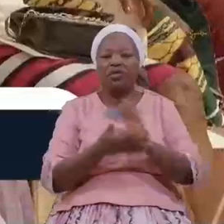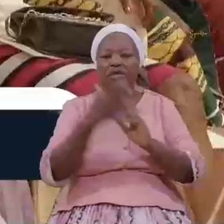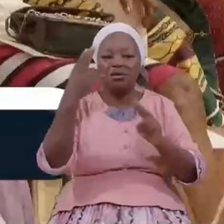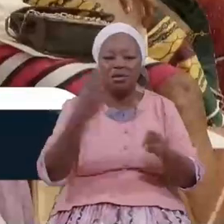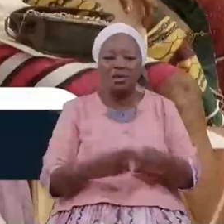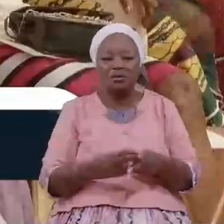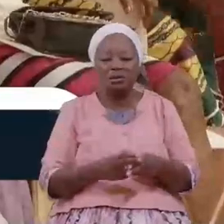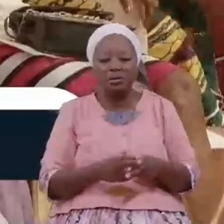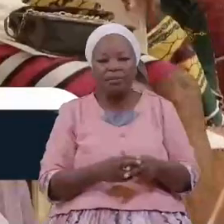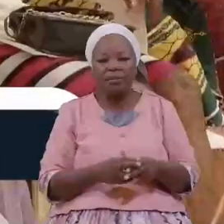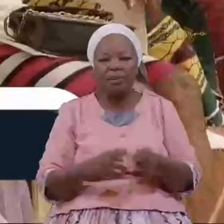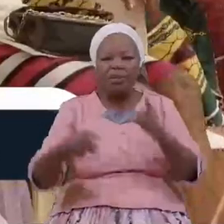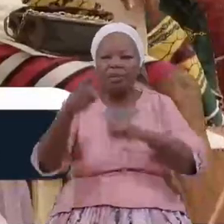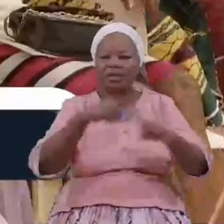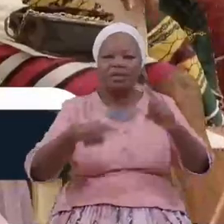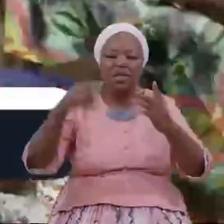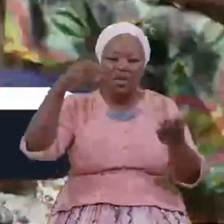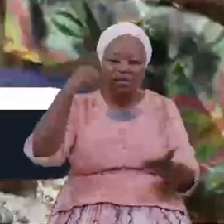vie. Il faut dire Amen.